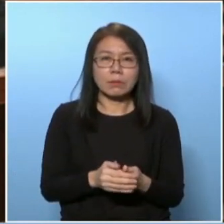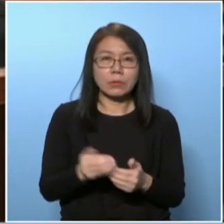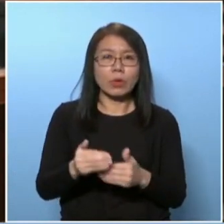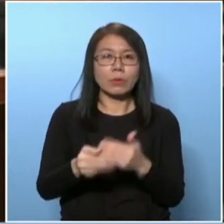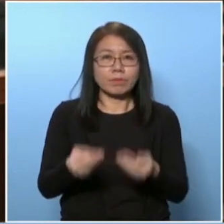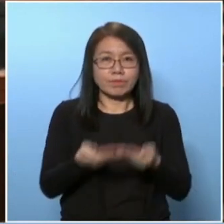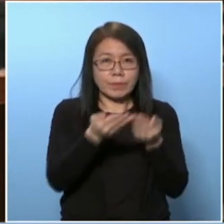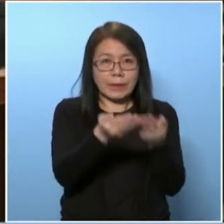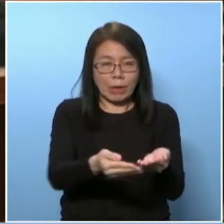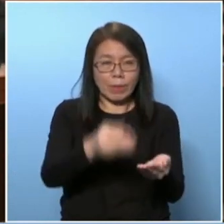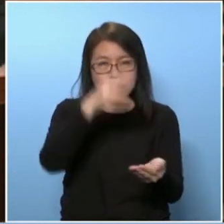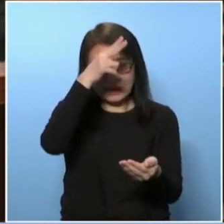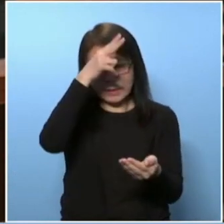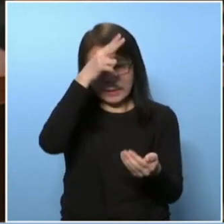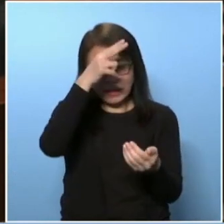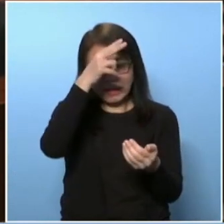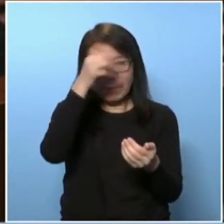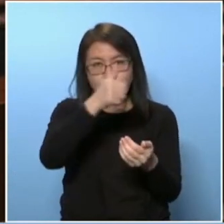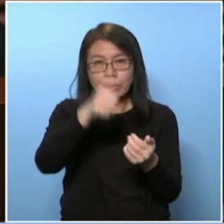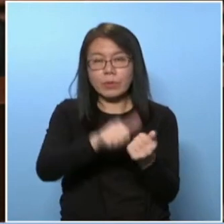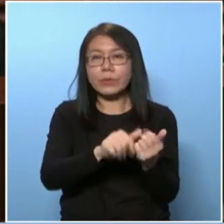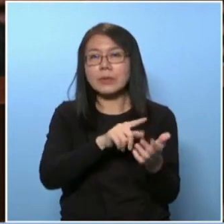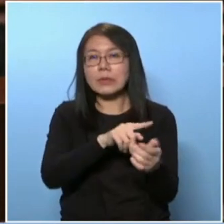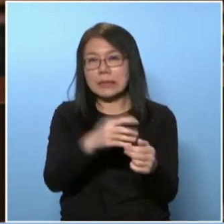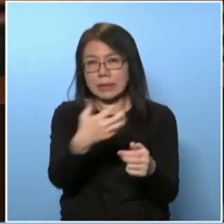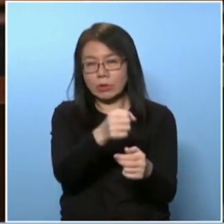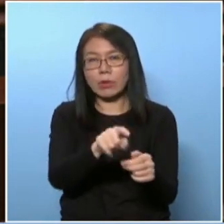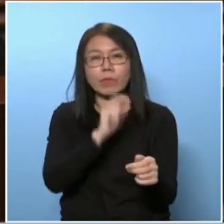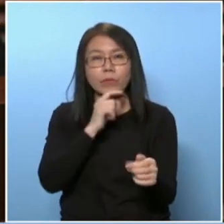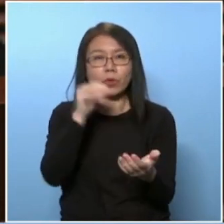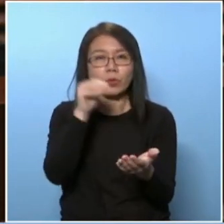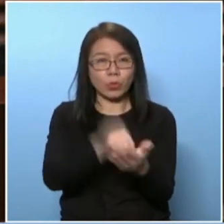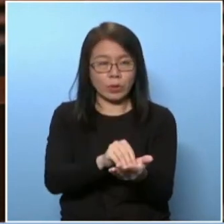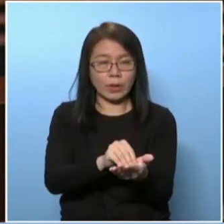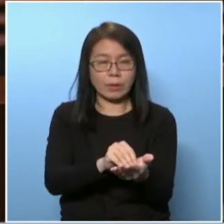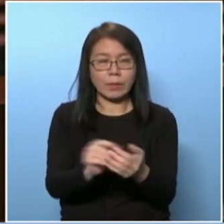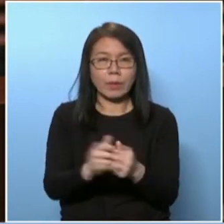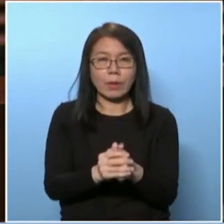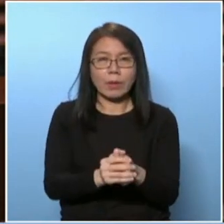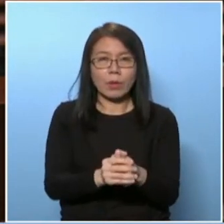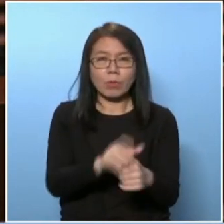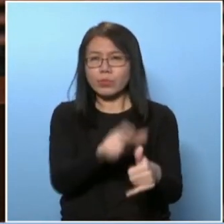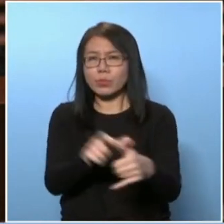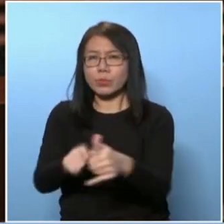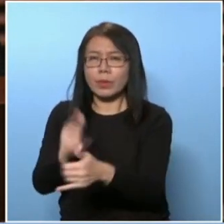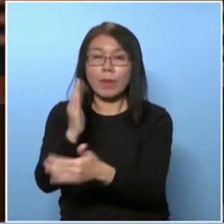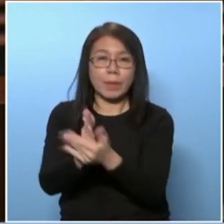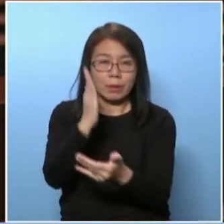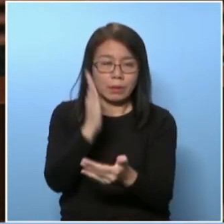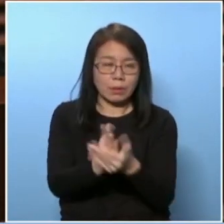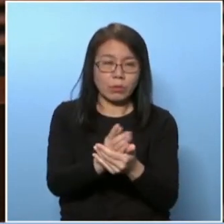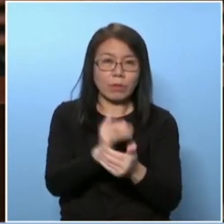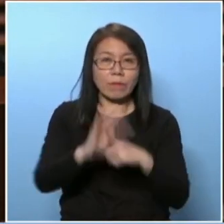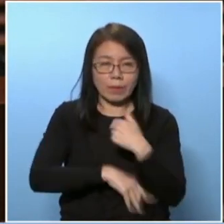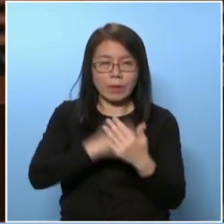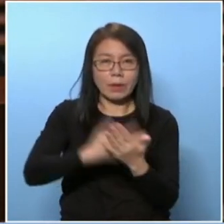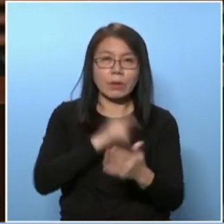政務司司長那裡作一個決定。每一個個案可能都有不同，以往在這個法例裡面呢也都有一些